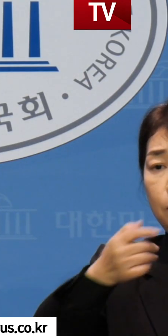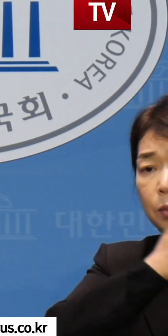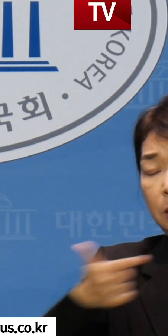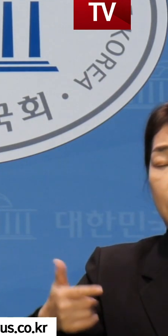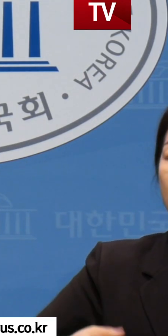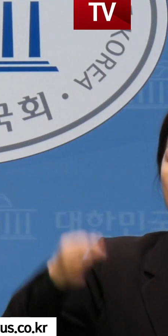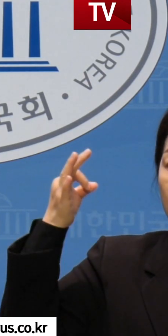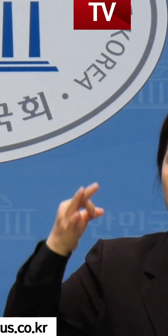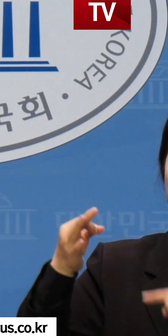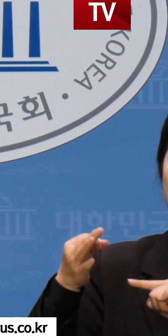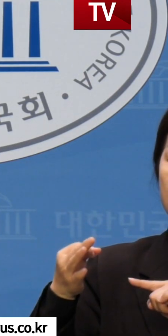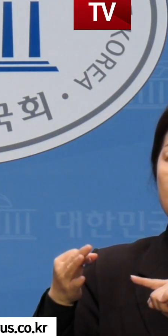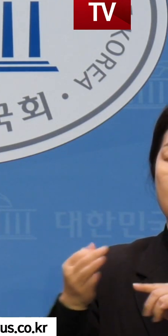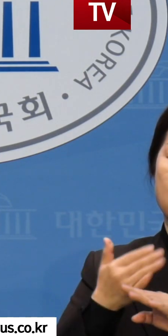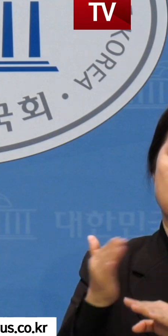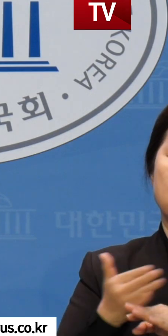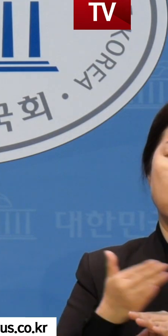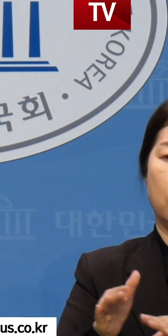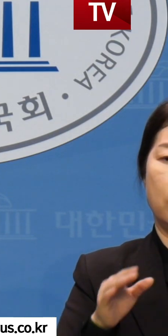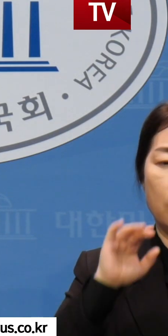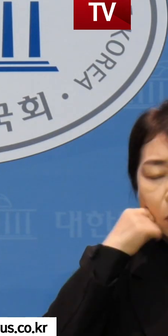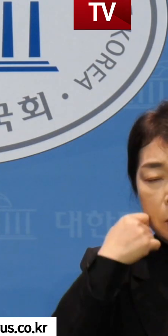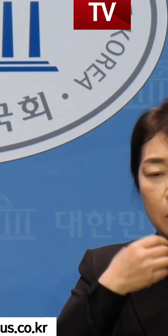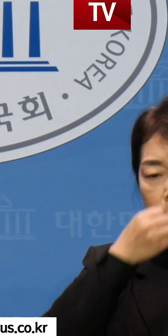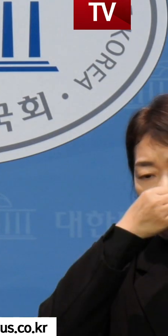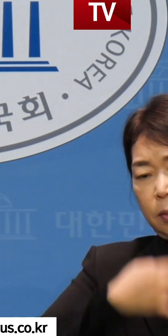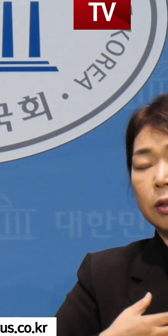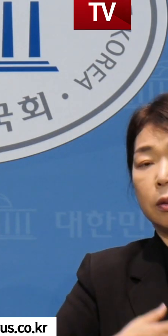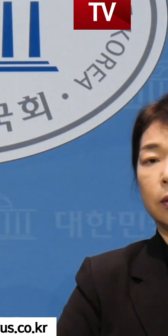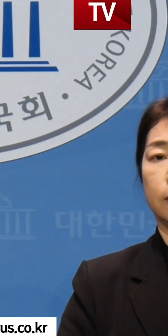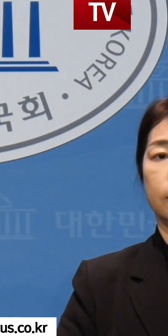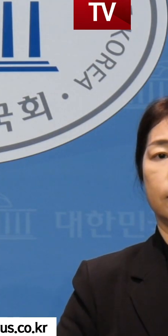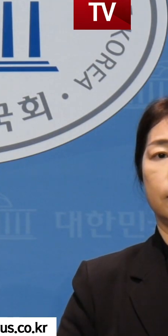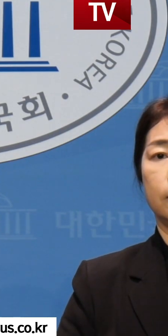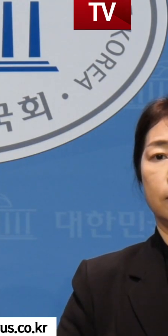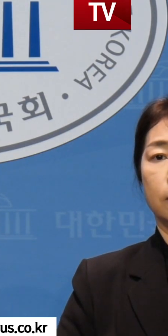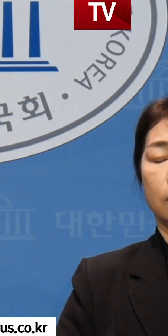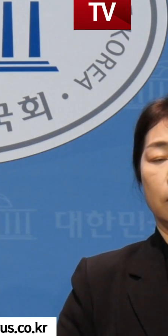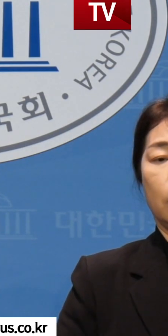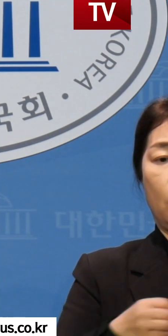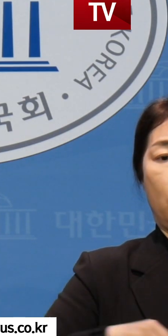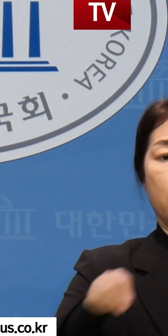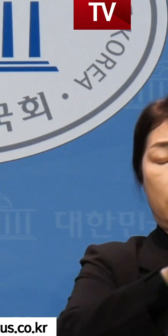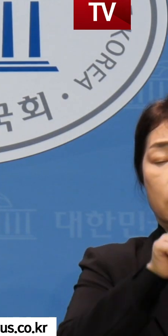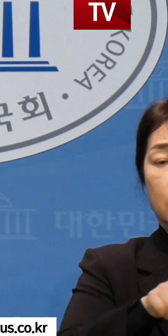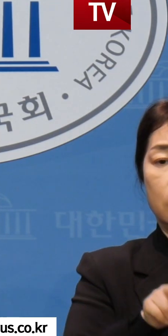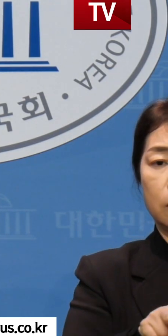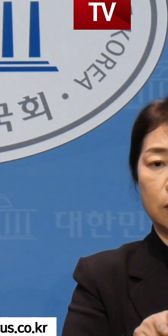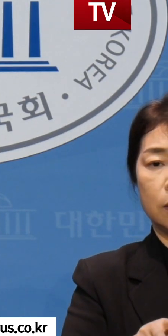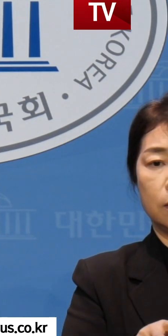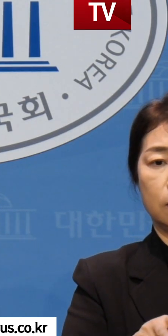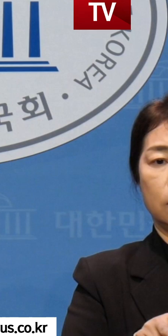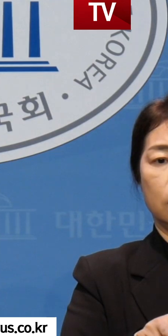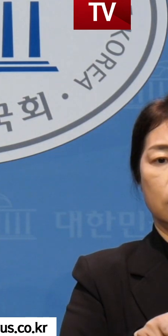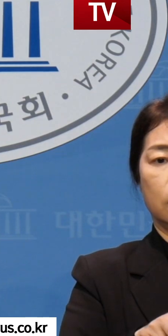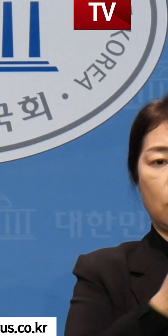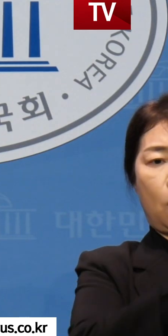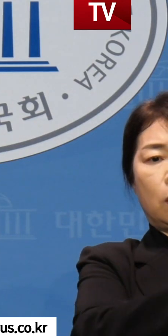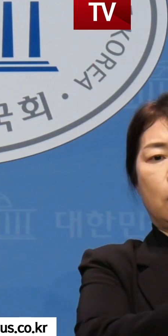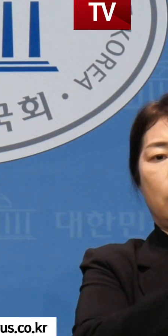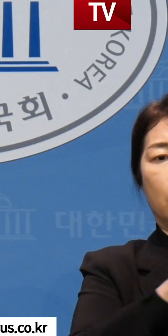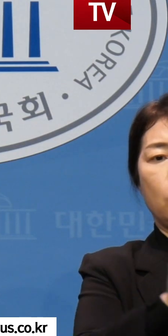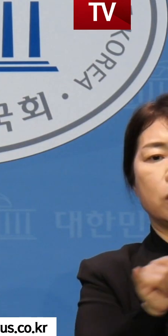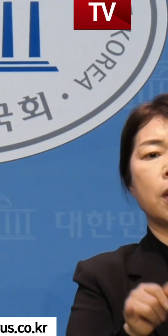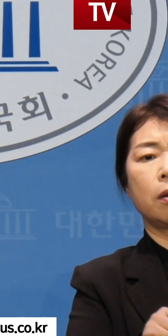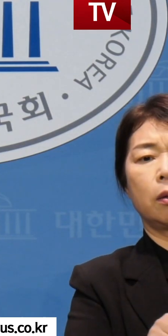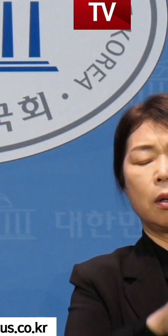사업성 있는 PF 사업장을 찾기가 점점 어려울 것입니다. 오히려 이미 높은 가격으로 버블이 형성된 토지